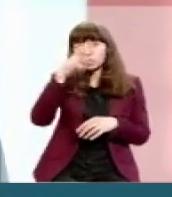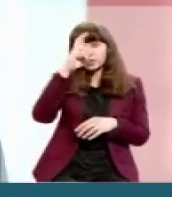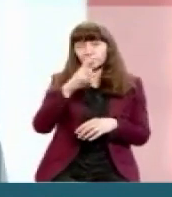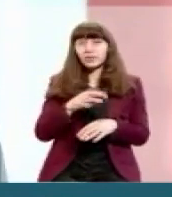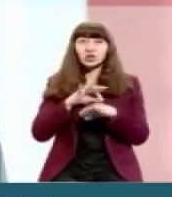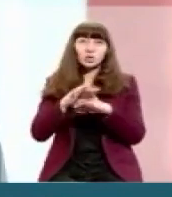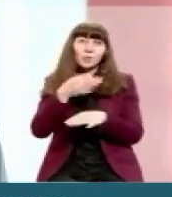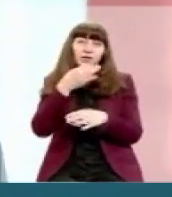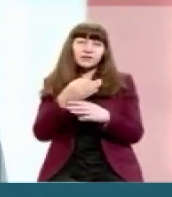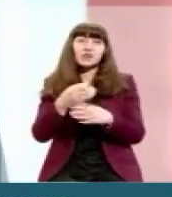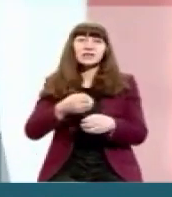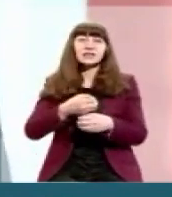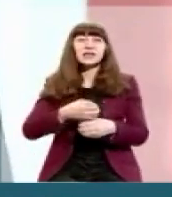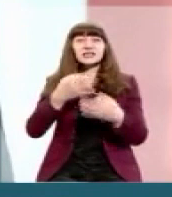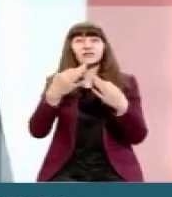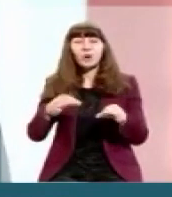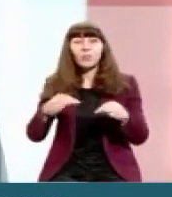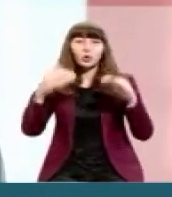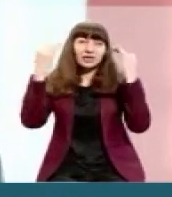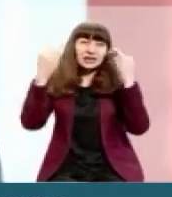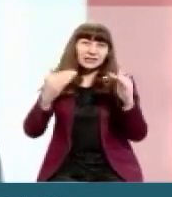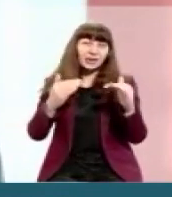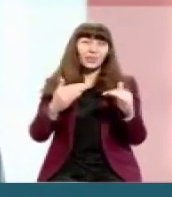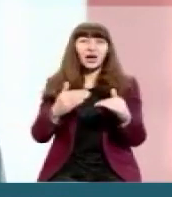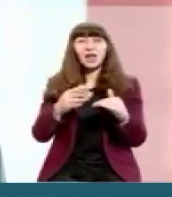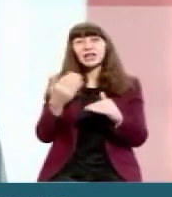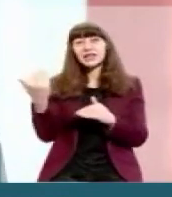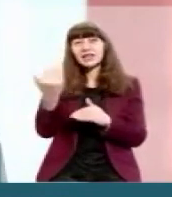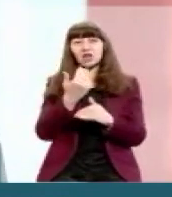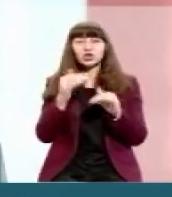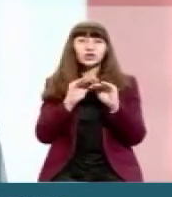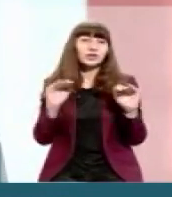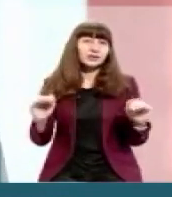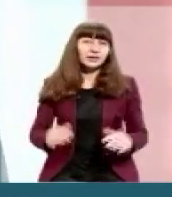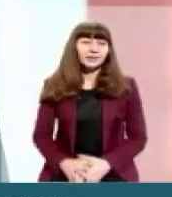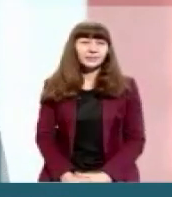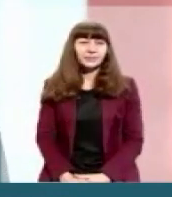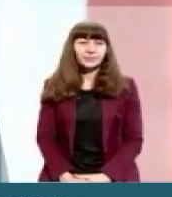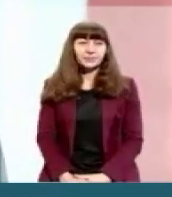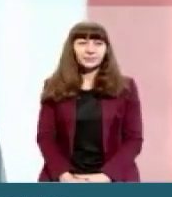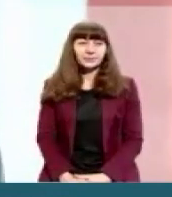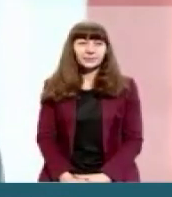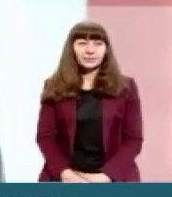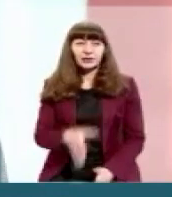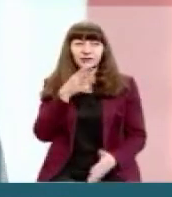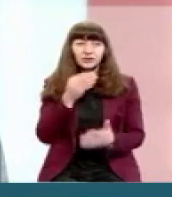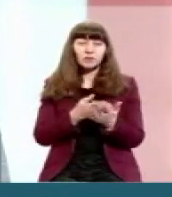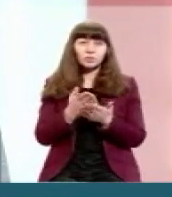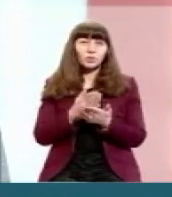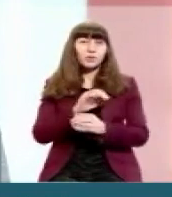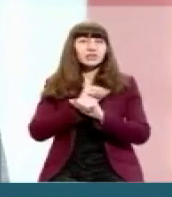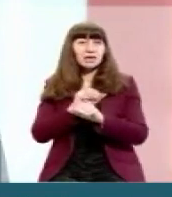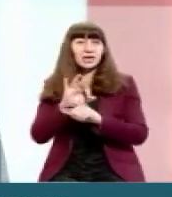и безоблачное будущее наших детей. Думаю, что даже название нашего подразделения говорит само за себя. Своей службой мы